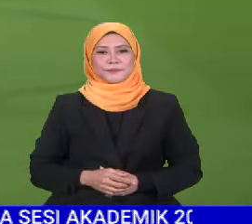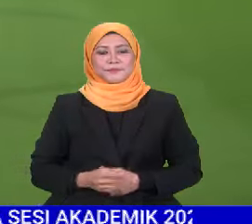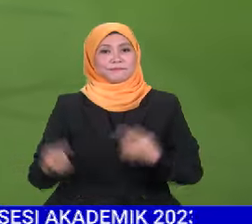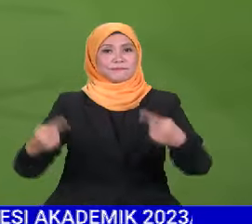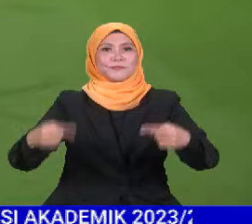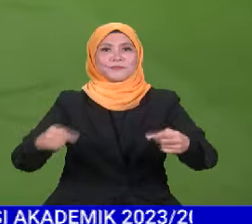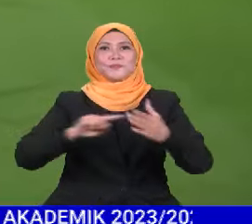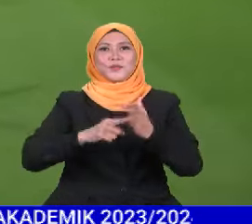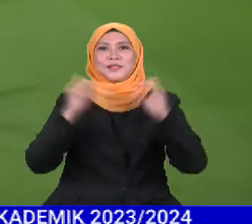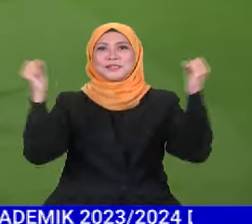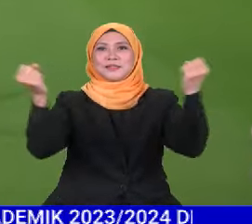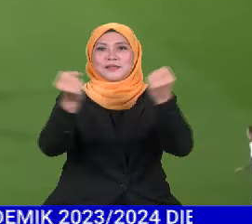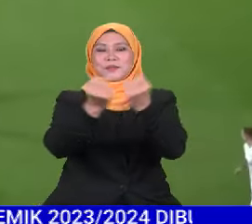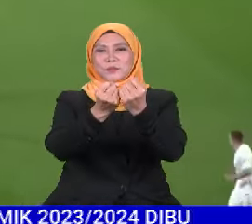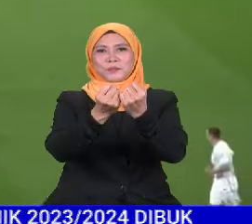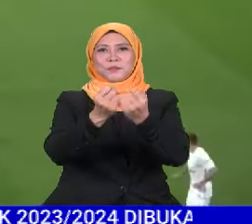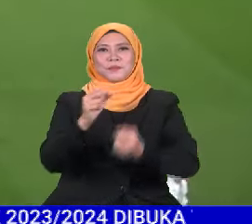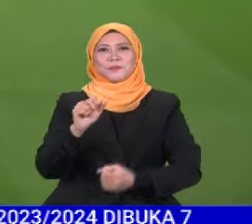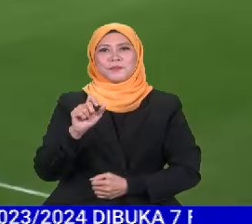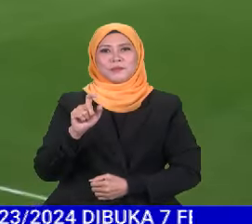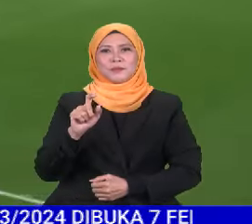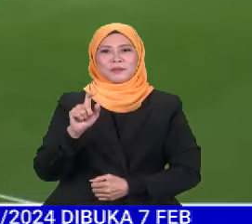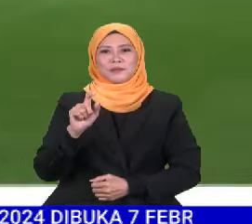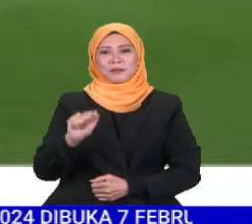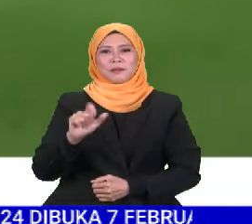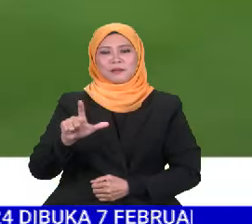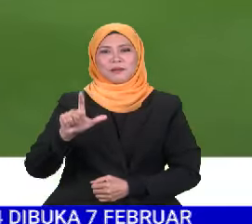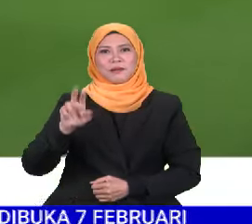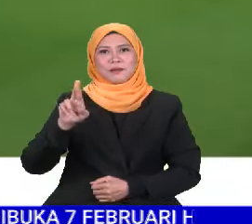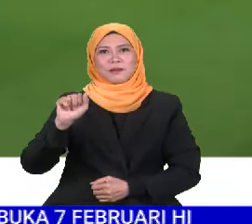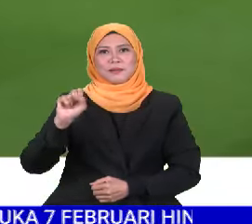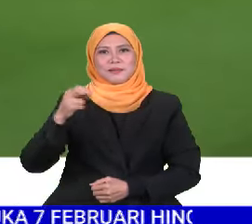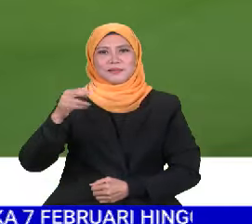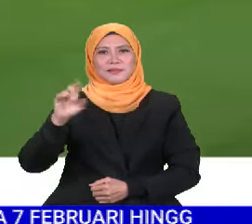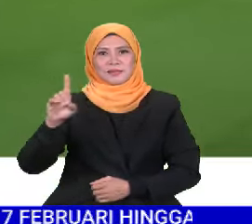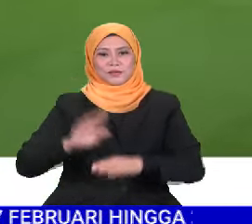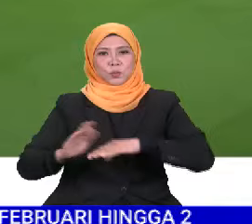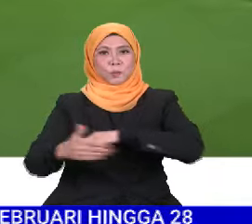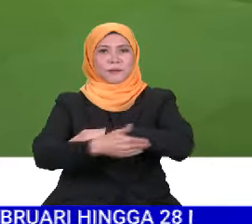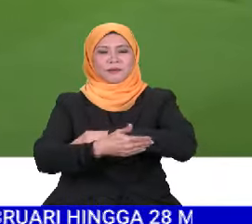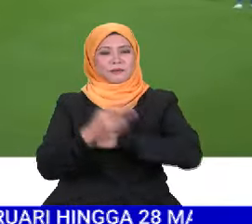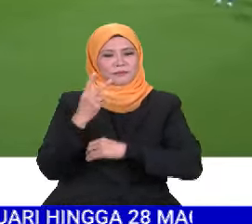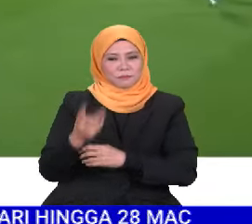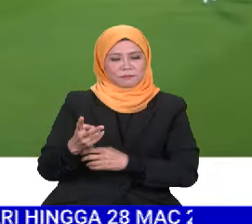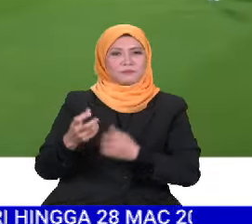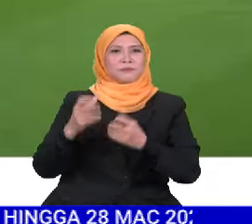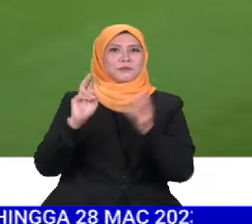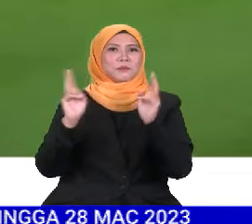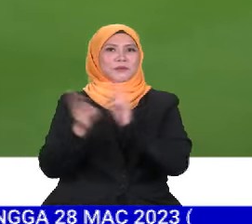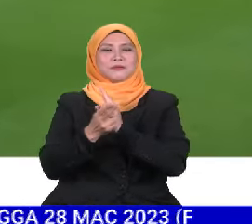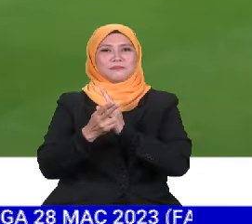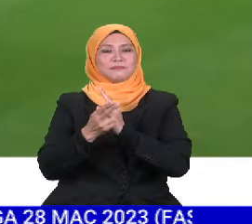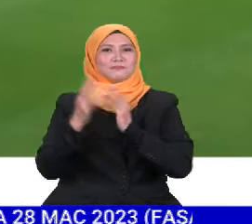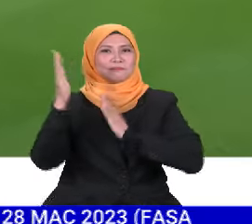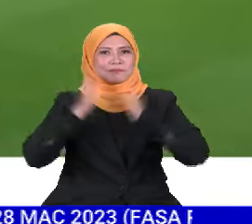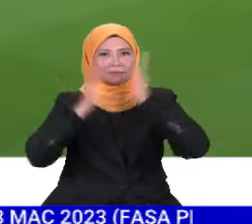Perlawanan yang berlangsung di Stadion Maktoum bin Al-Rashid Al-Maktoum di Dubai itu menyaksikan terdapat perubahan dalam kesempatan utama Harimau